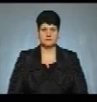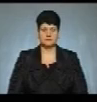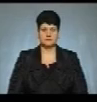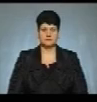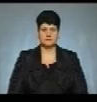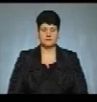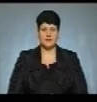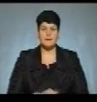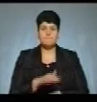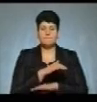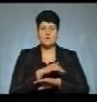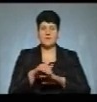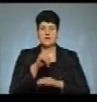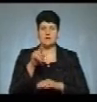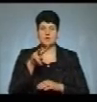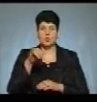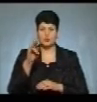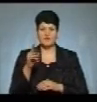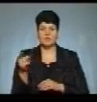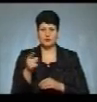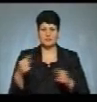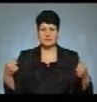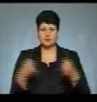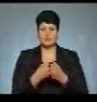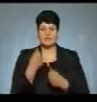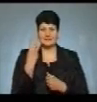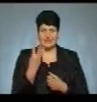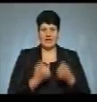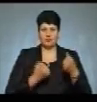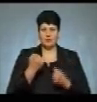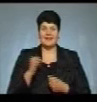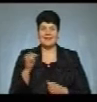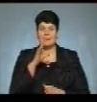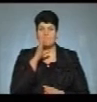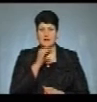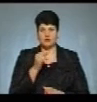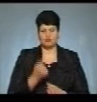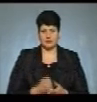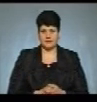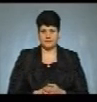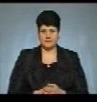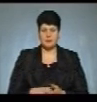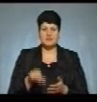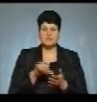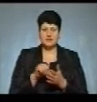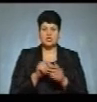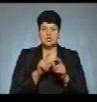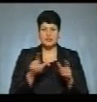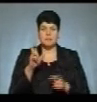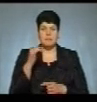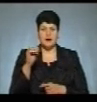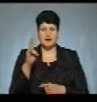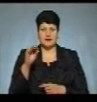На проспекті Злуки в Тернополі зіткнулися три автомобілі й маршрутка. Представники шкіл Байковецької громади та